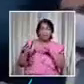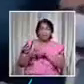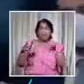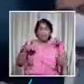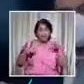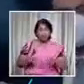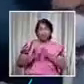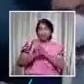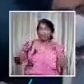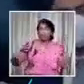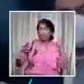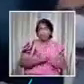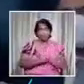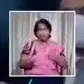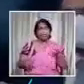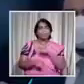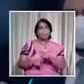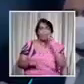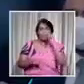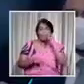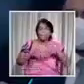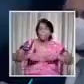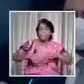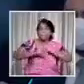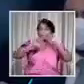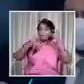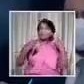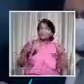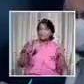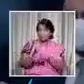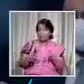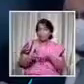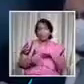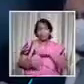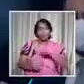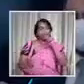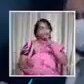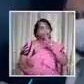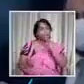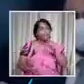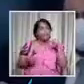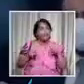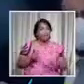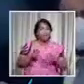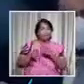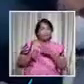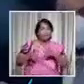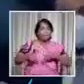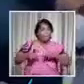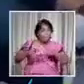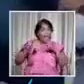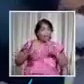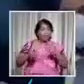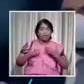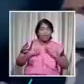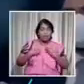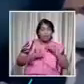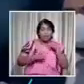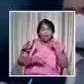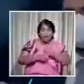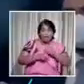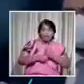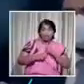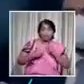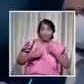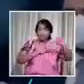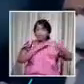මේ පෝලිං යුගයක් නැහැ මේ ජනතාව පාර්ථ බයින්නෙත් නැහැ ඒ නිසා අපි පැහැදිලිව කියන්න ඕන මේ පාර ඉන්නේ අපේ පාක්ෂික නෙමෙයි